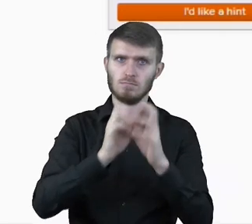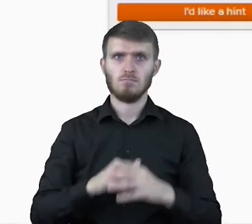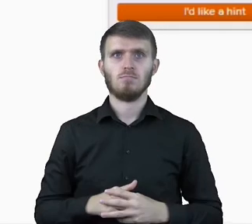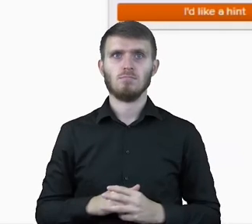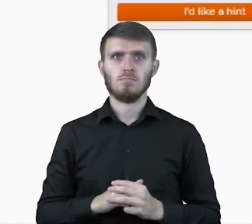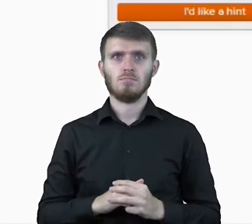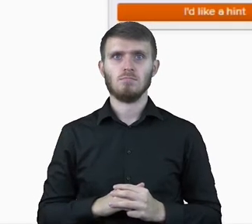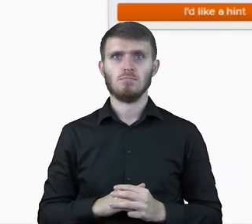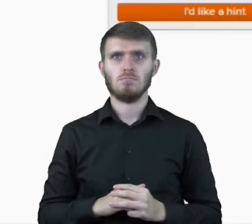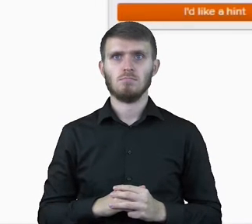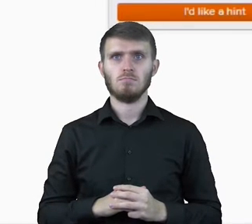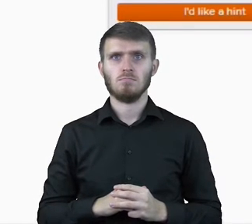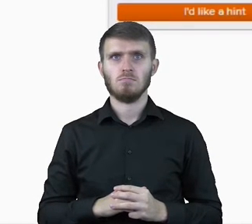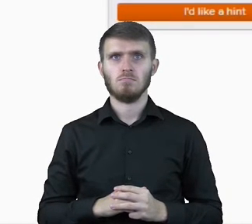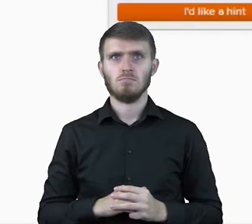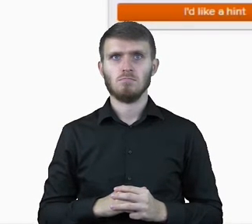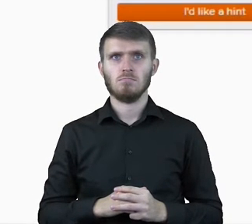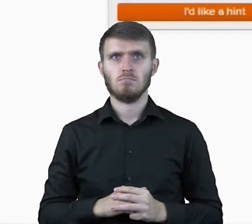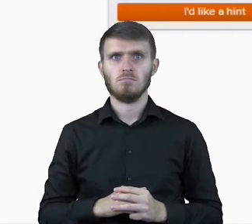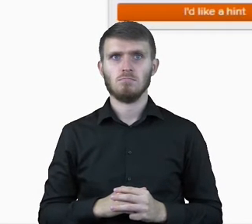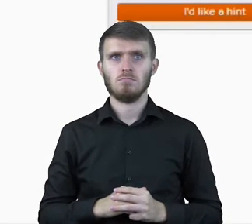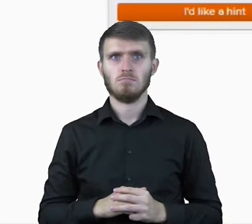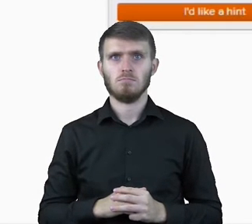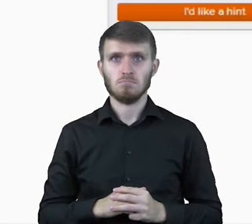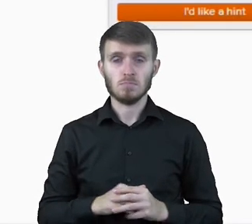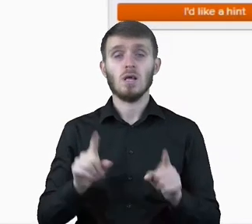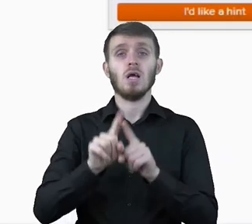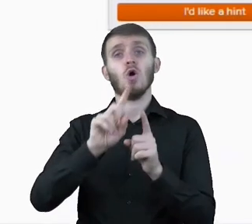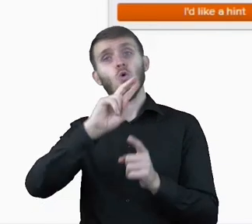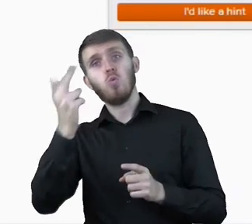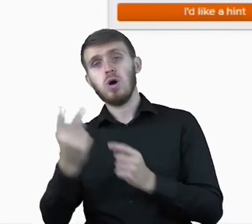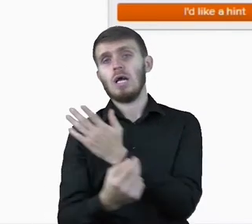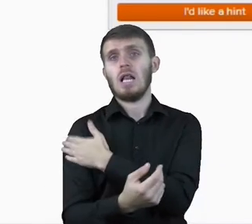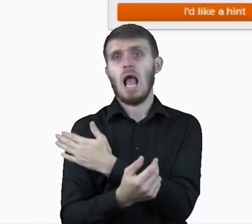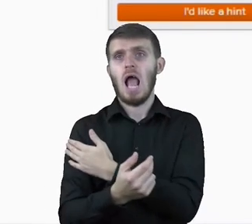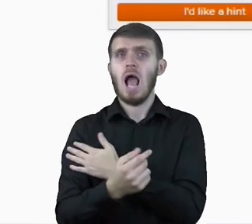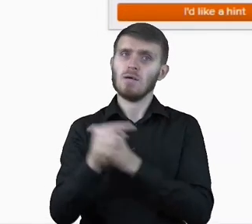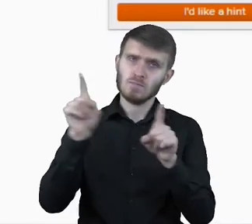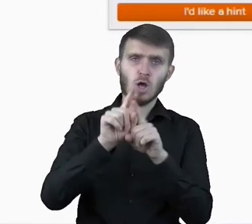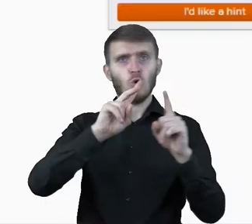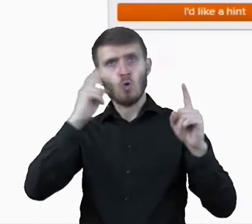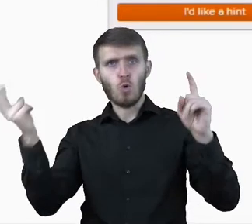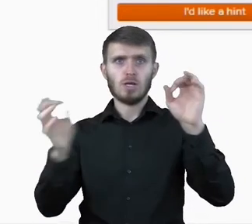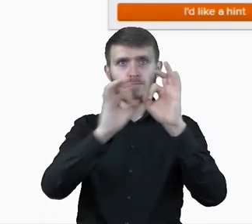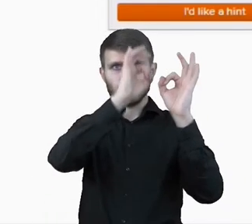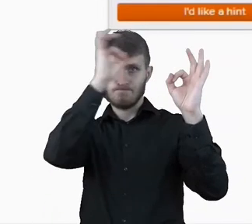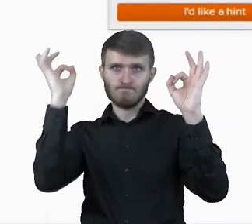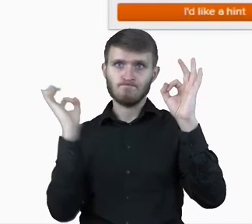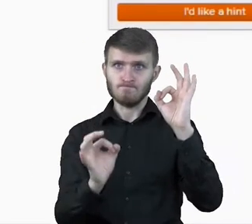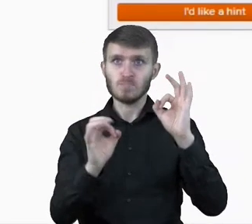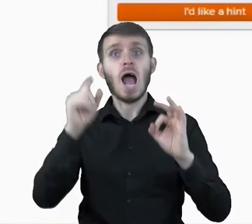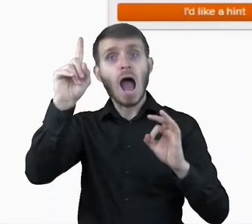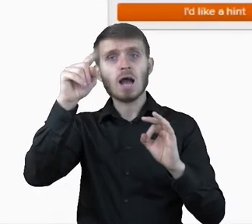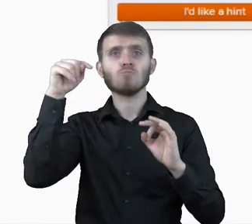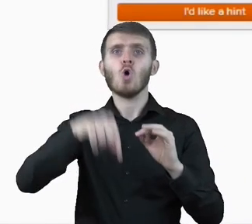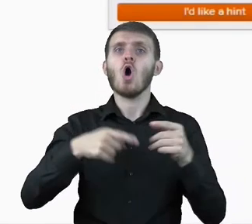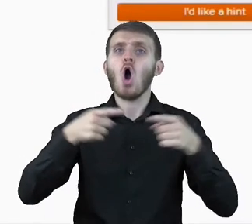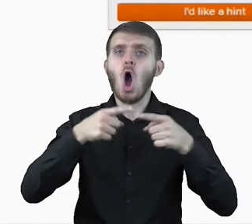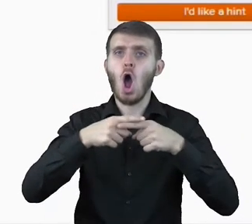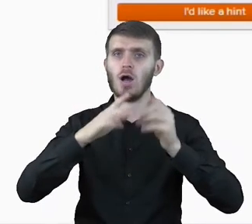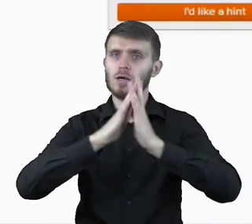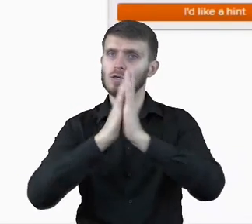punkt B. I teraz drugie ramię ma przechodzić przez jeden z tych dwóch punktów, tak, aby utworzyć kąt